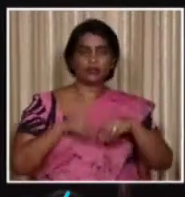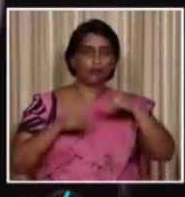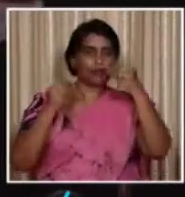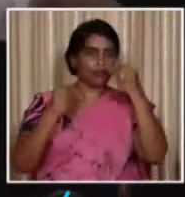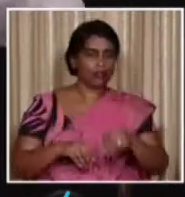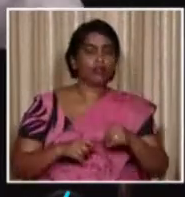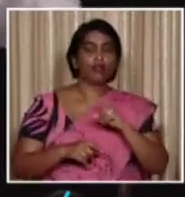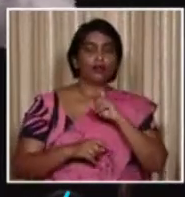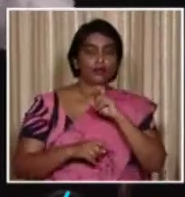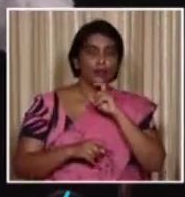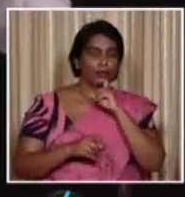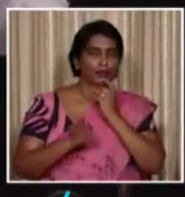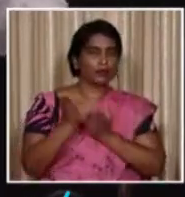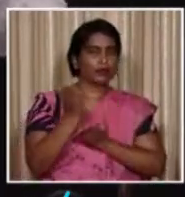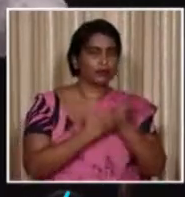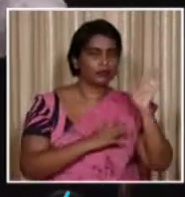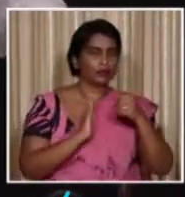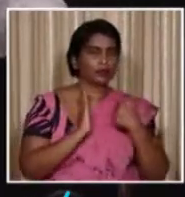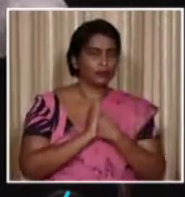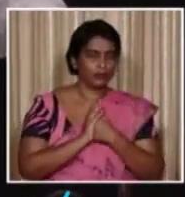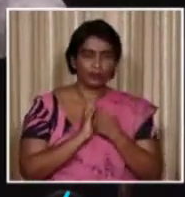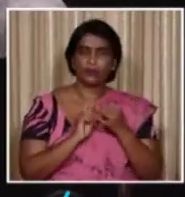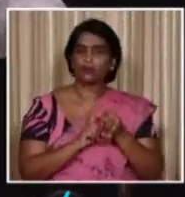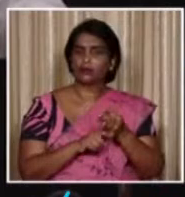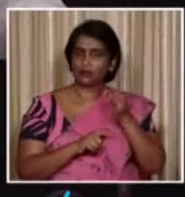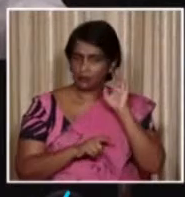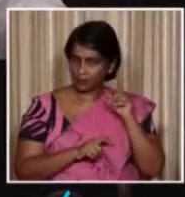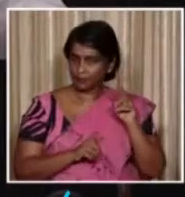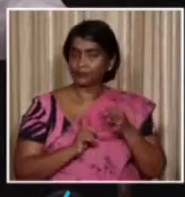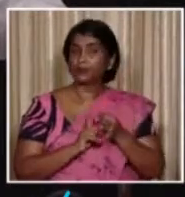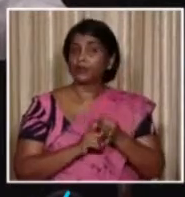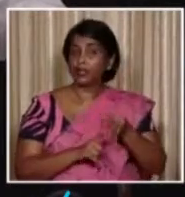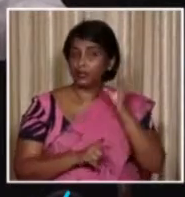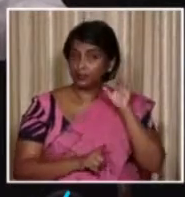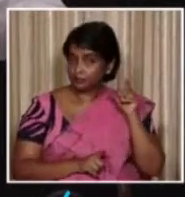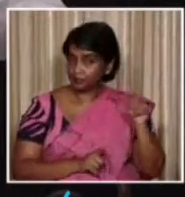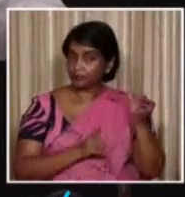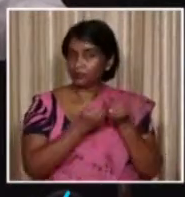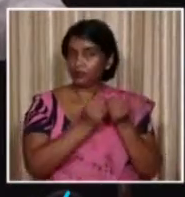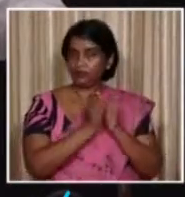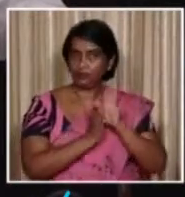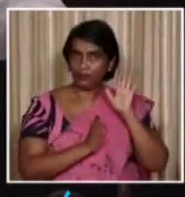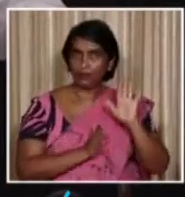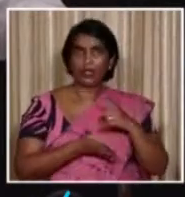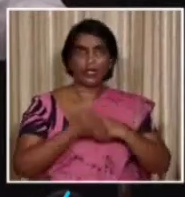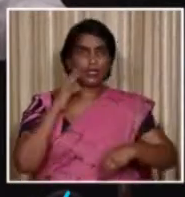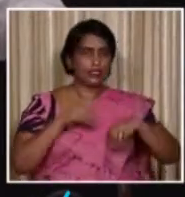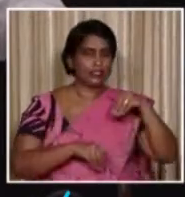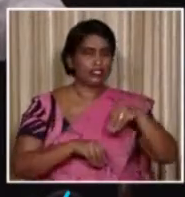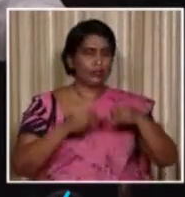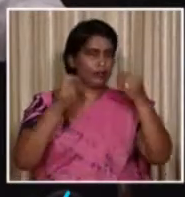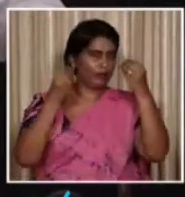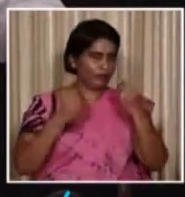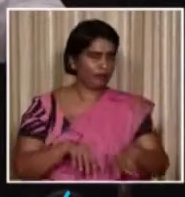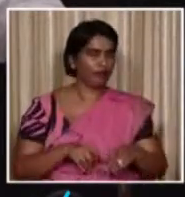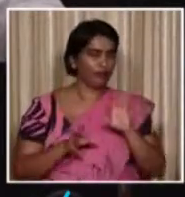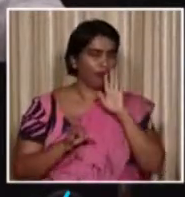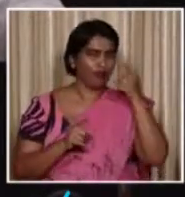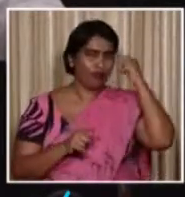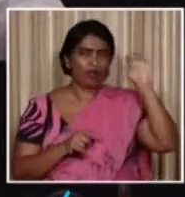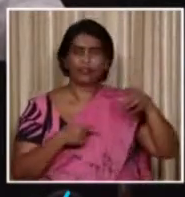කරනවා. ඒත් අධිකරණයට යන්න සිද්ධ වෙන්නේ ගරු සභාපතිතුමනි ජනාධිපතිවරයා විසින් ඡන්ද කඩාකප්පල් කිරීමට